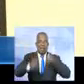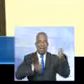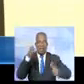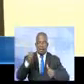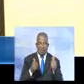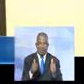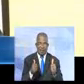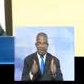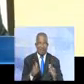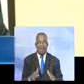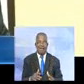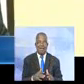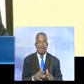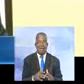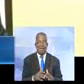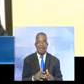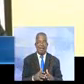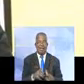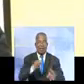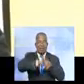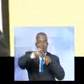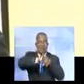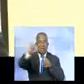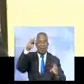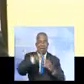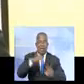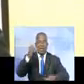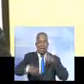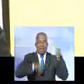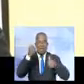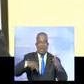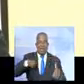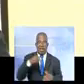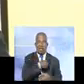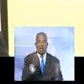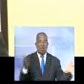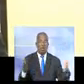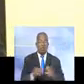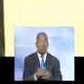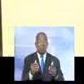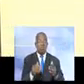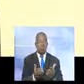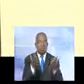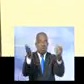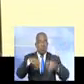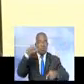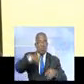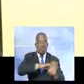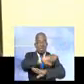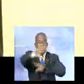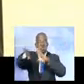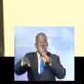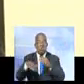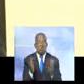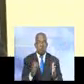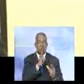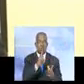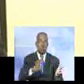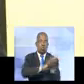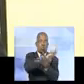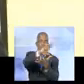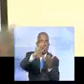culture, nous apprenions justement à briser les frontières de la maladie, de